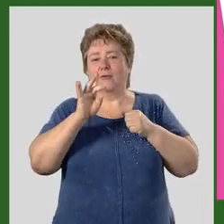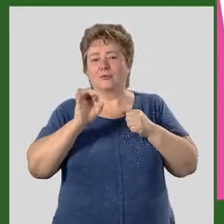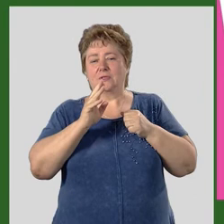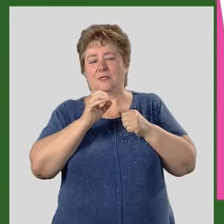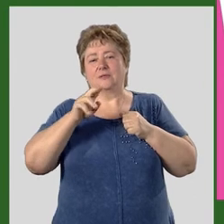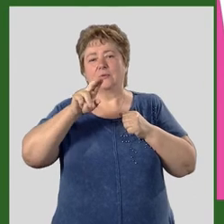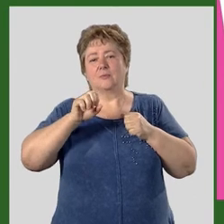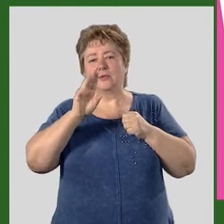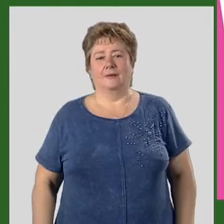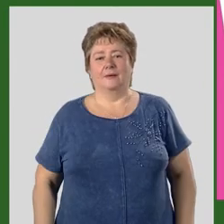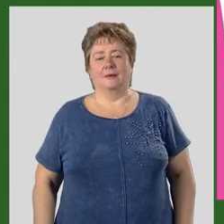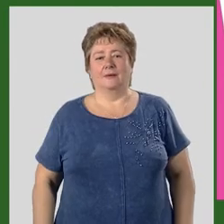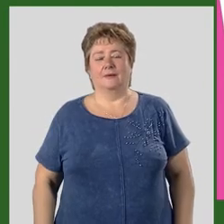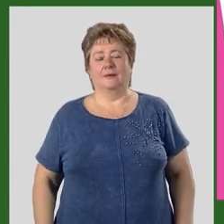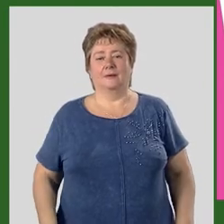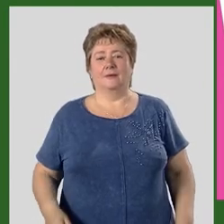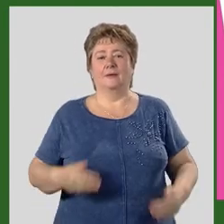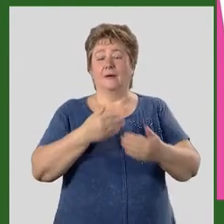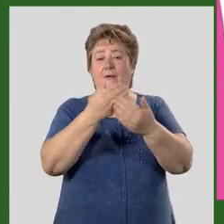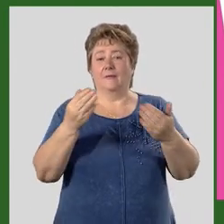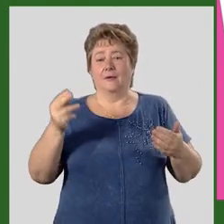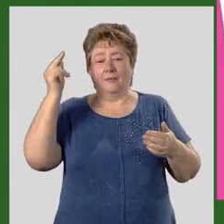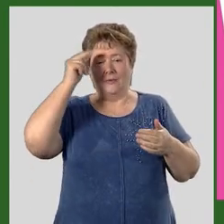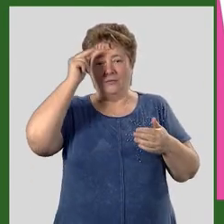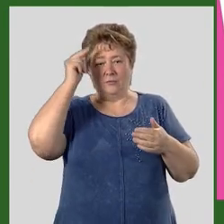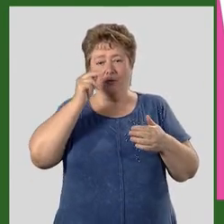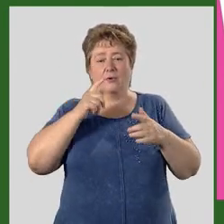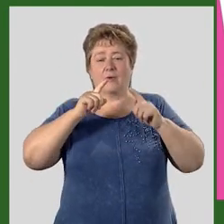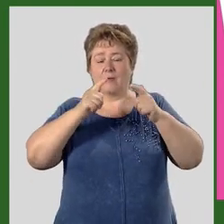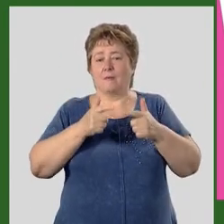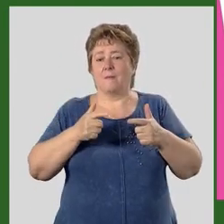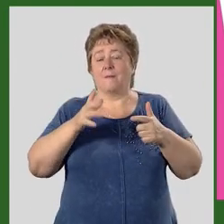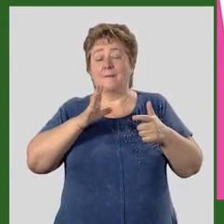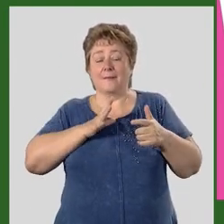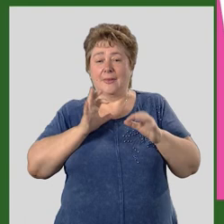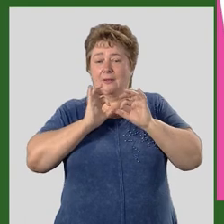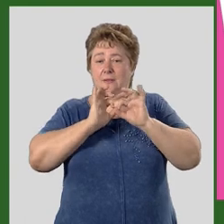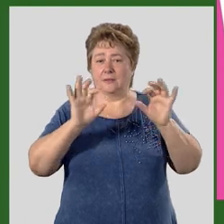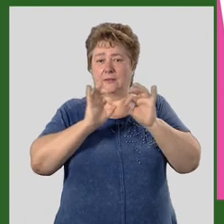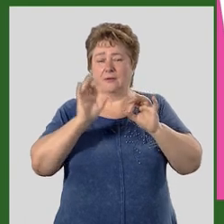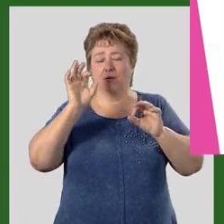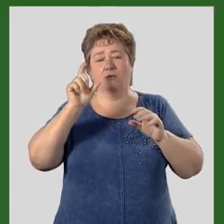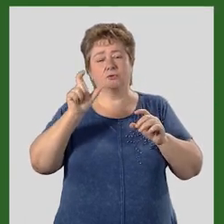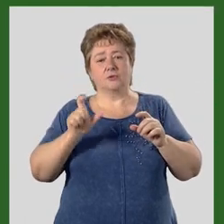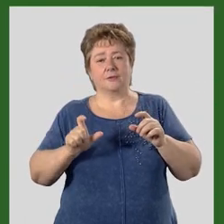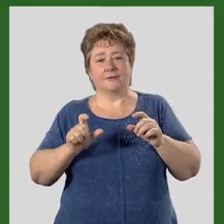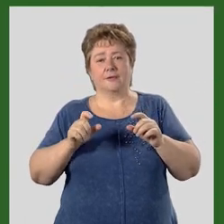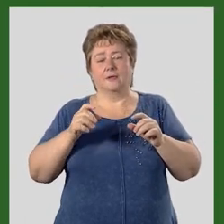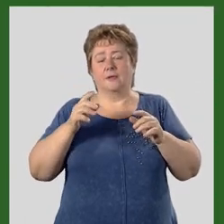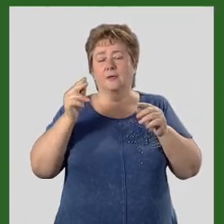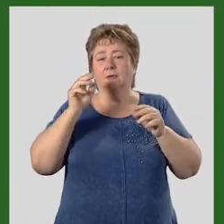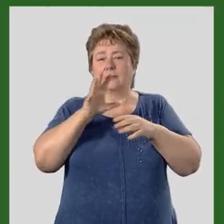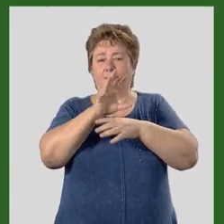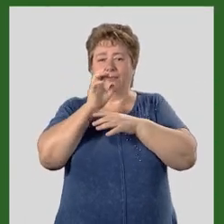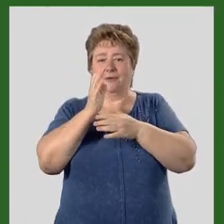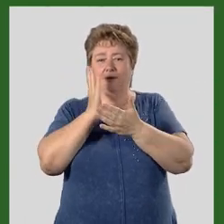метеостанцию Пишпек. Вам на уроках географии, несомненно, рассказывали о человеке,